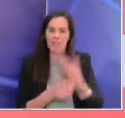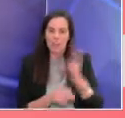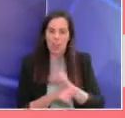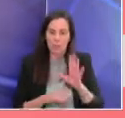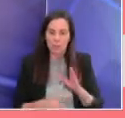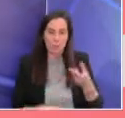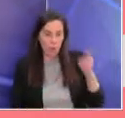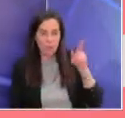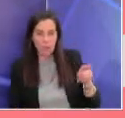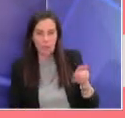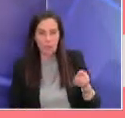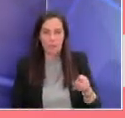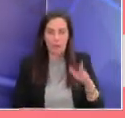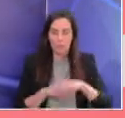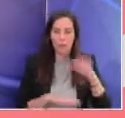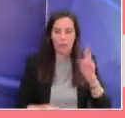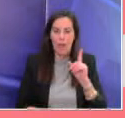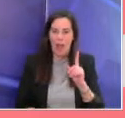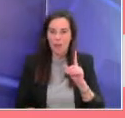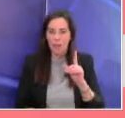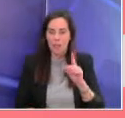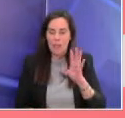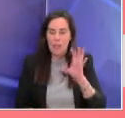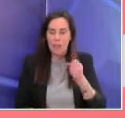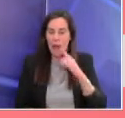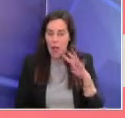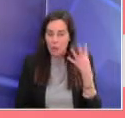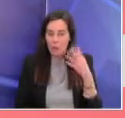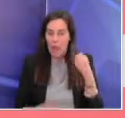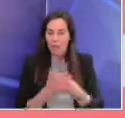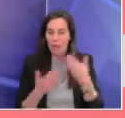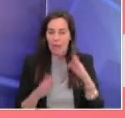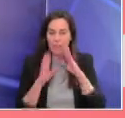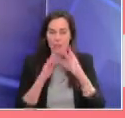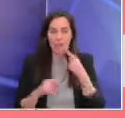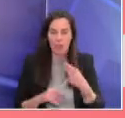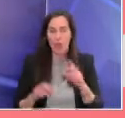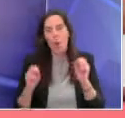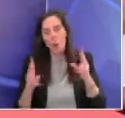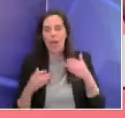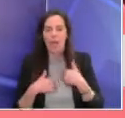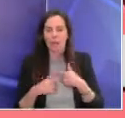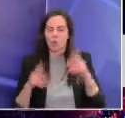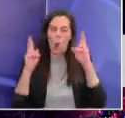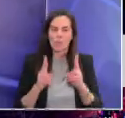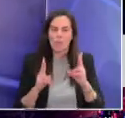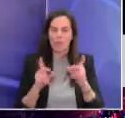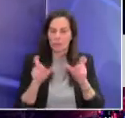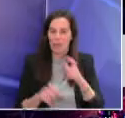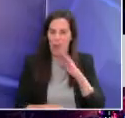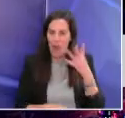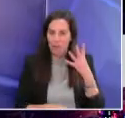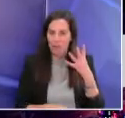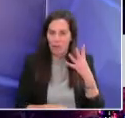הרבה יותר. אז אתה מי מקצוען יותר. אבל אם לוקח 4 שנים עד שפייסבוק תגיד, אוקיי, אז אני יוצרת את הדבר הזה, אז 4 שנים